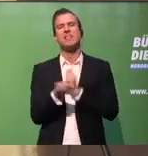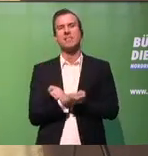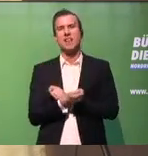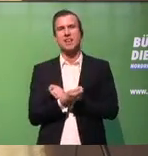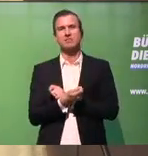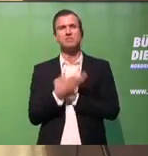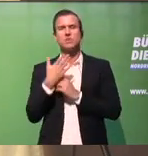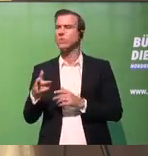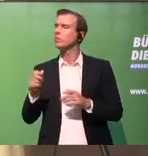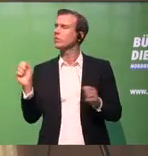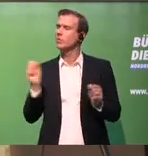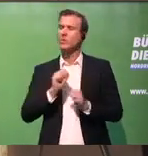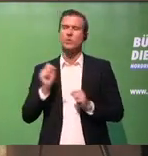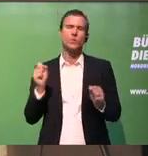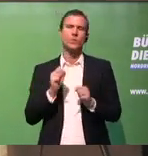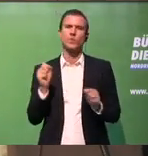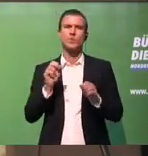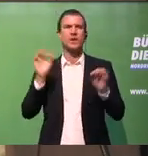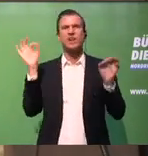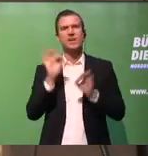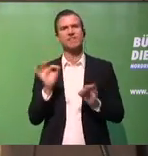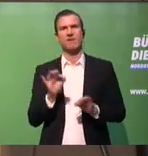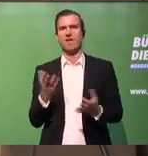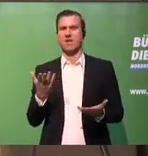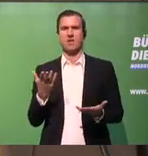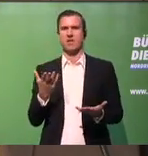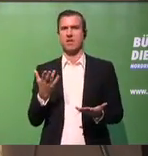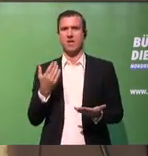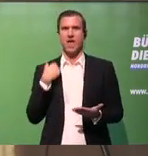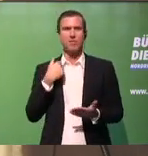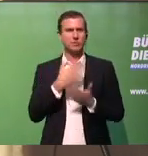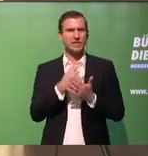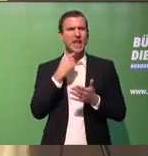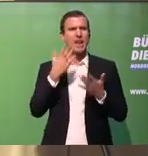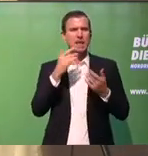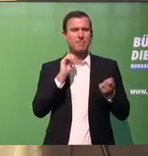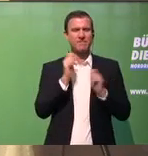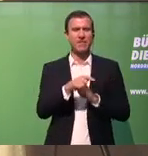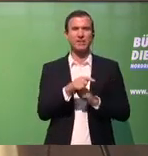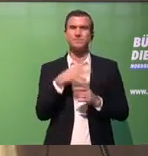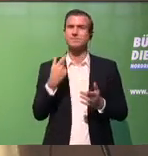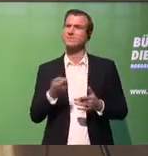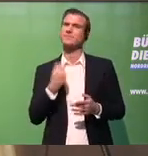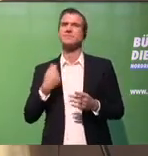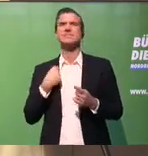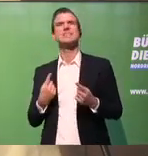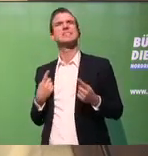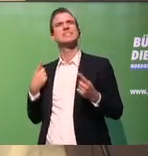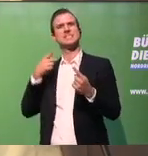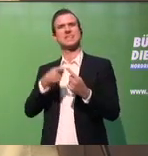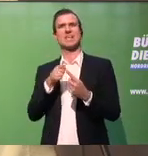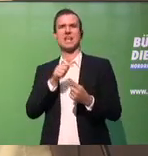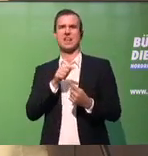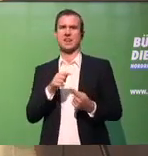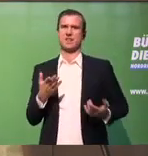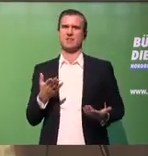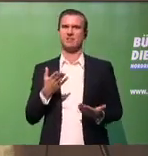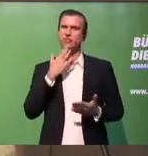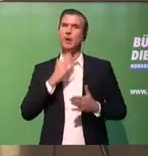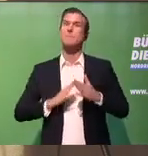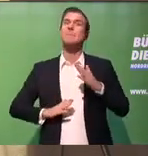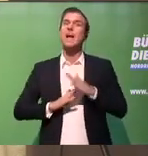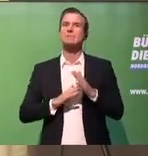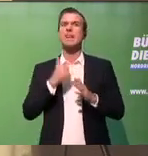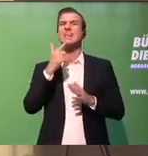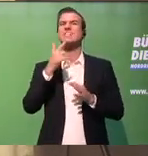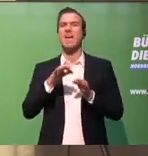als einer der bedrohendsten dieser Punkte, die ich gerade aufgenannt habe, haben wir uns ein Ziel gesetzt, allgemein, sagen wir, maximal 2 Grad